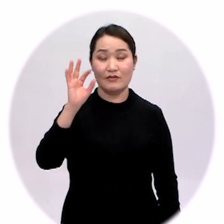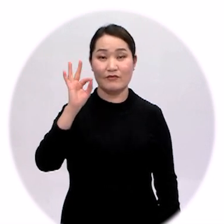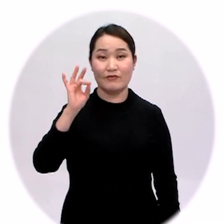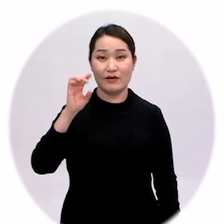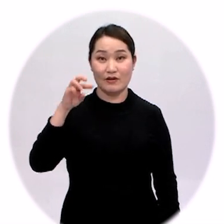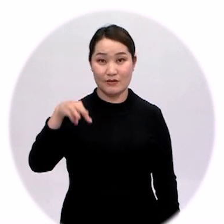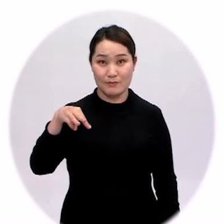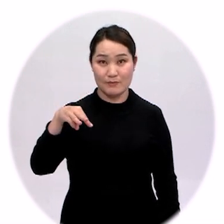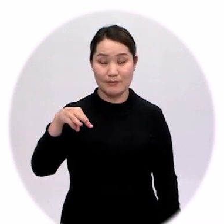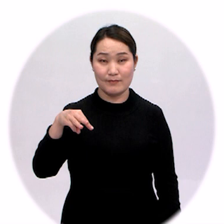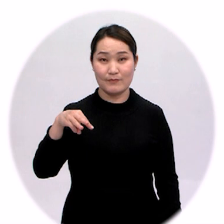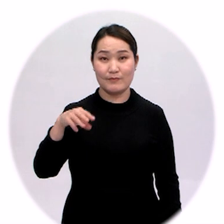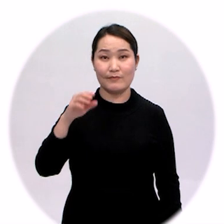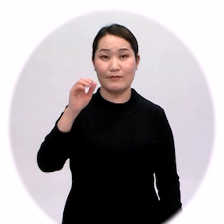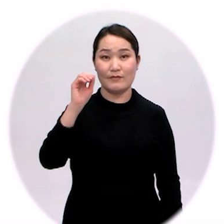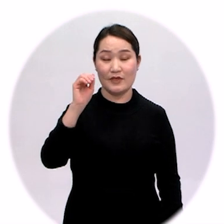форм,